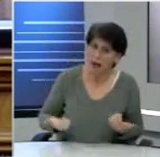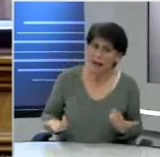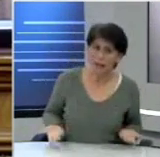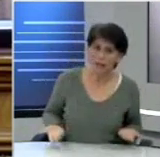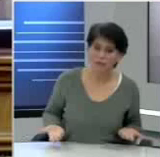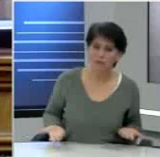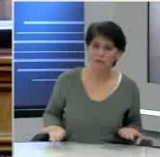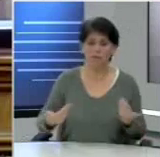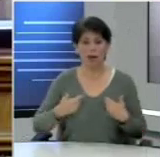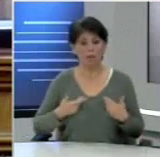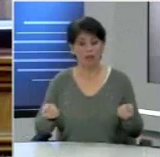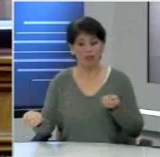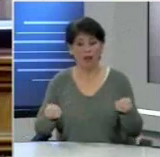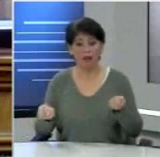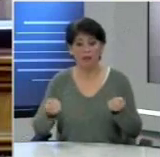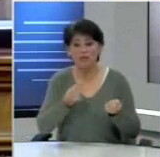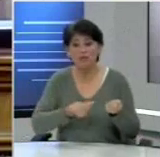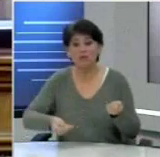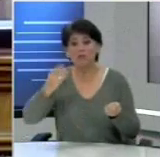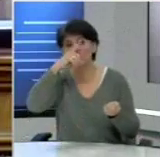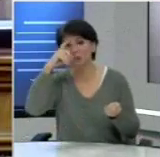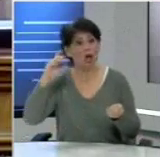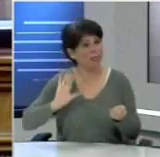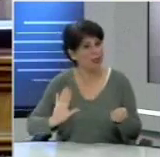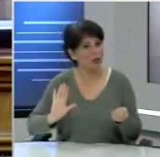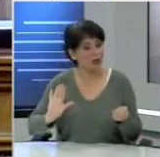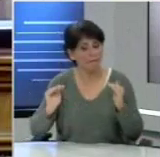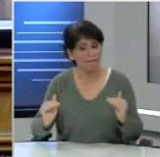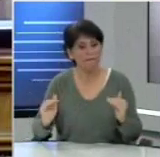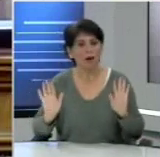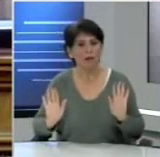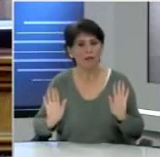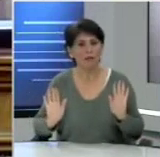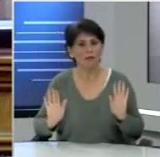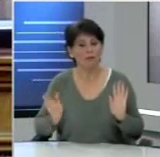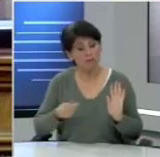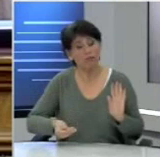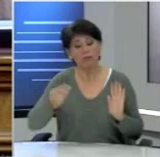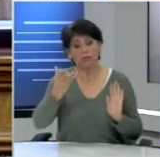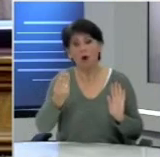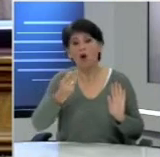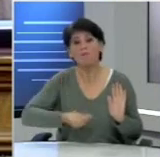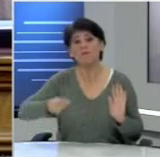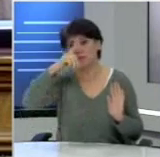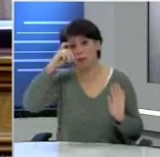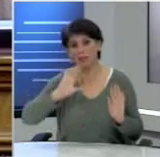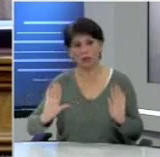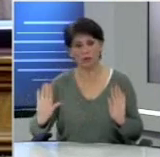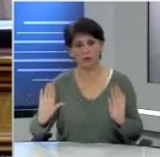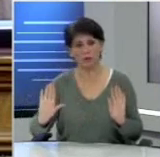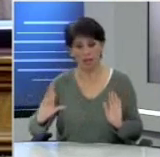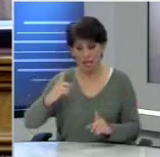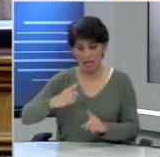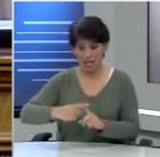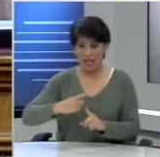Εμείς διαχειριστήκαμε πιο δύσκολες καταστάσεις. Πολύ πιο δύσκολες καταστάσεις. Η χώρα ήταν σε